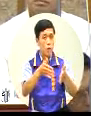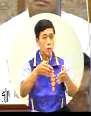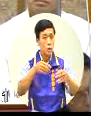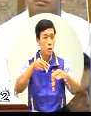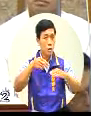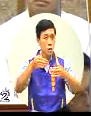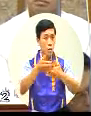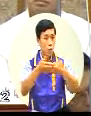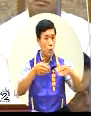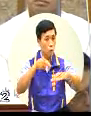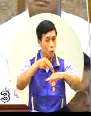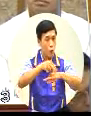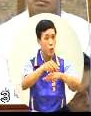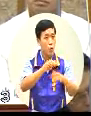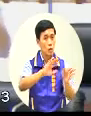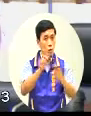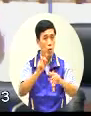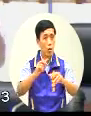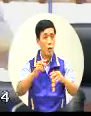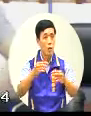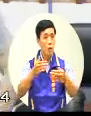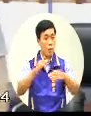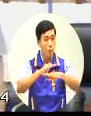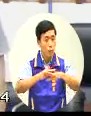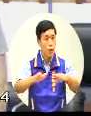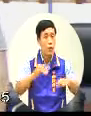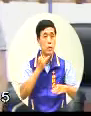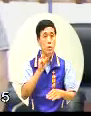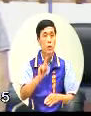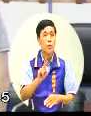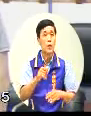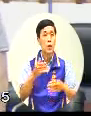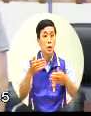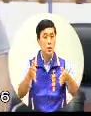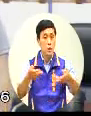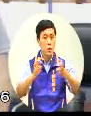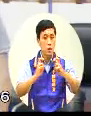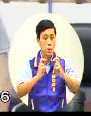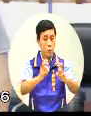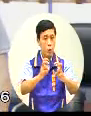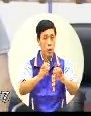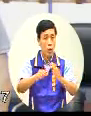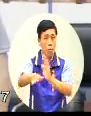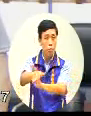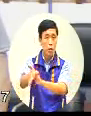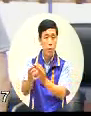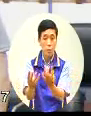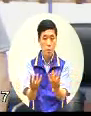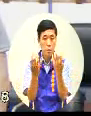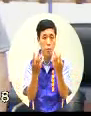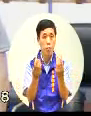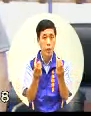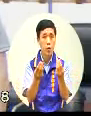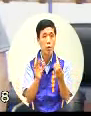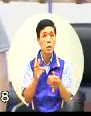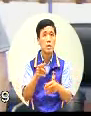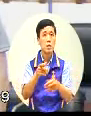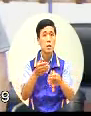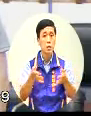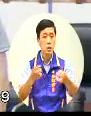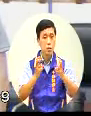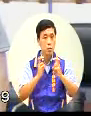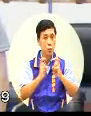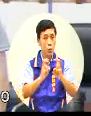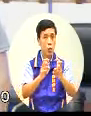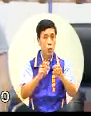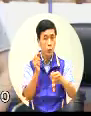和平相处。 因为轻轨是没有栅栏的啦，所以那个安全问题真的要认真去考量啊。 没错，但它速度也是相对来讲比较